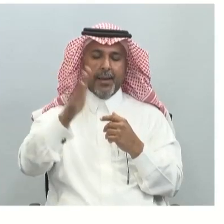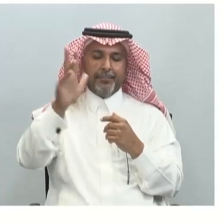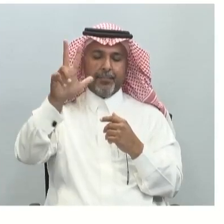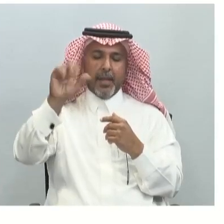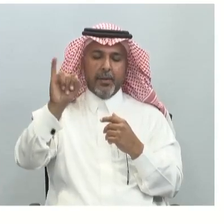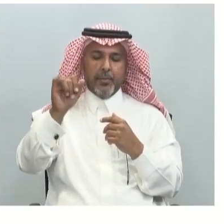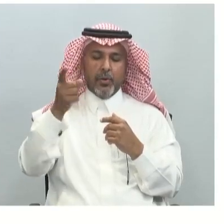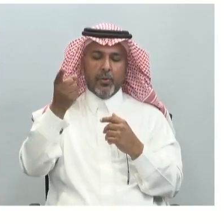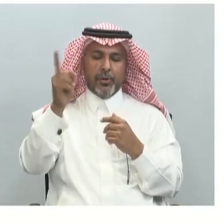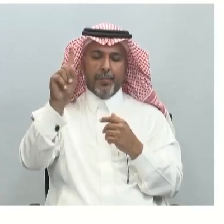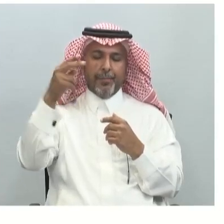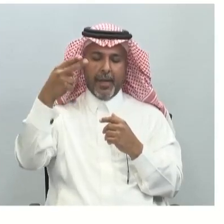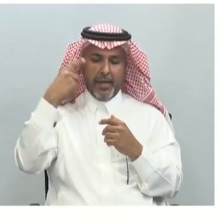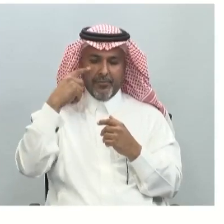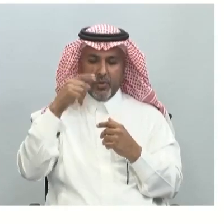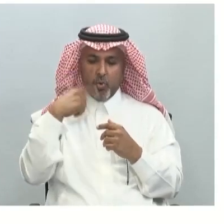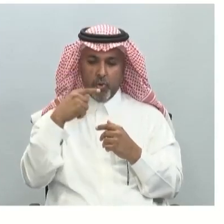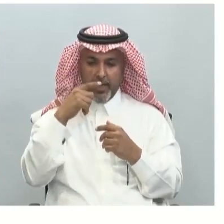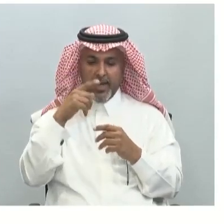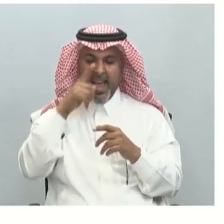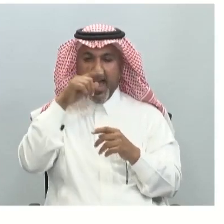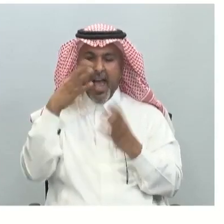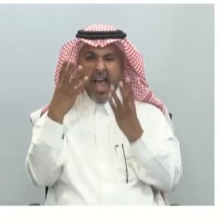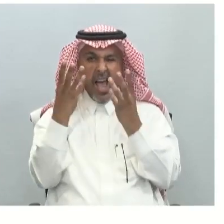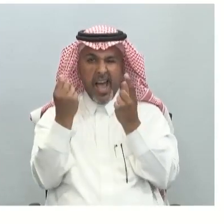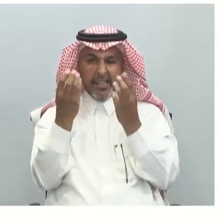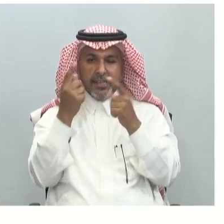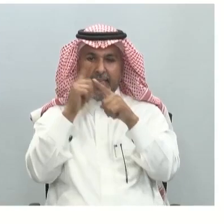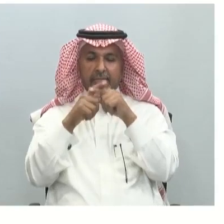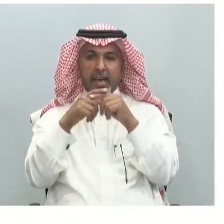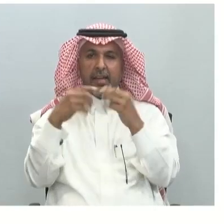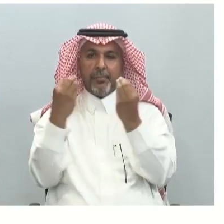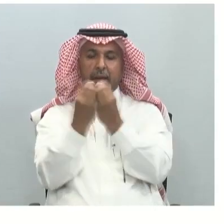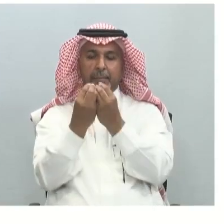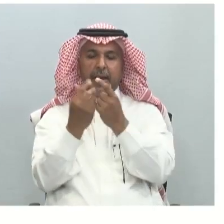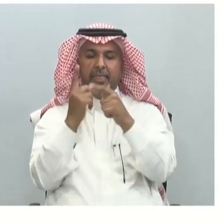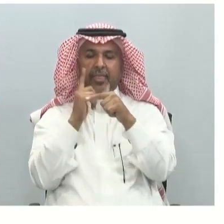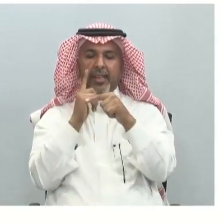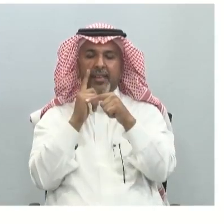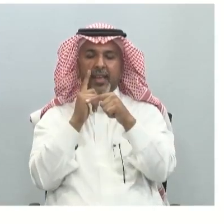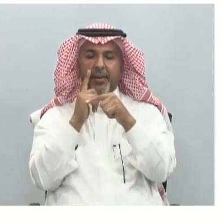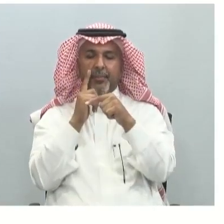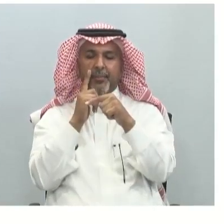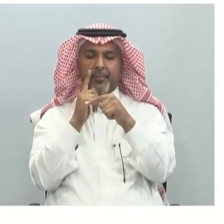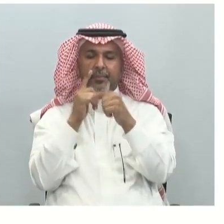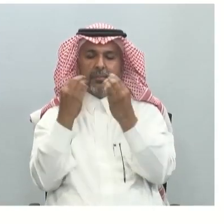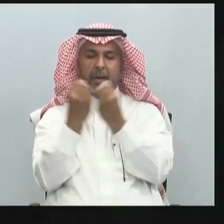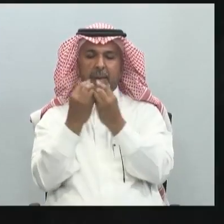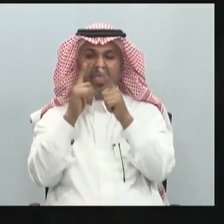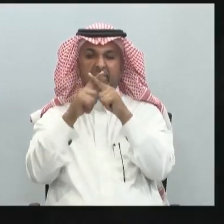بالمهم حاصل ضربهم تسعه وحاصل جمعهم سالب سته